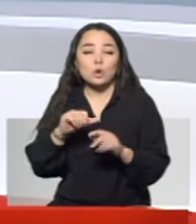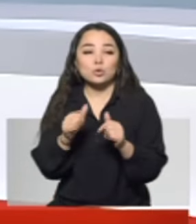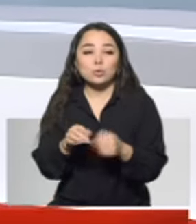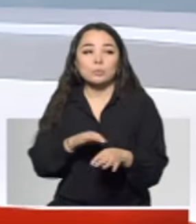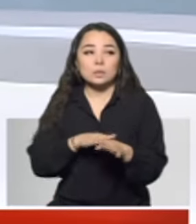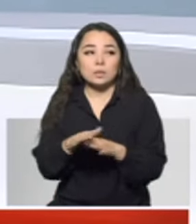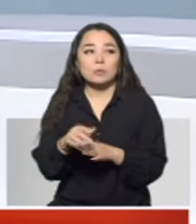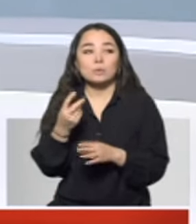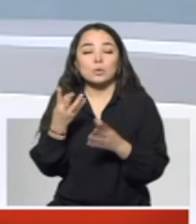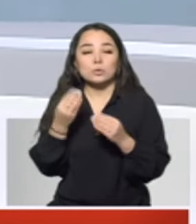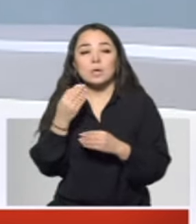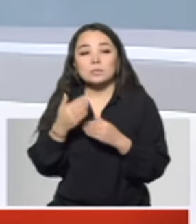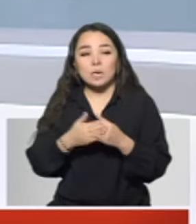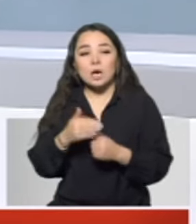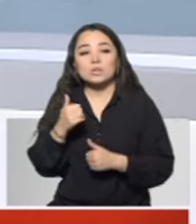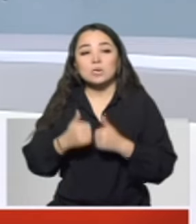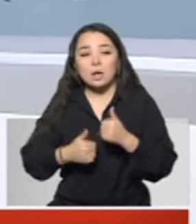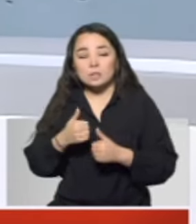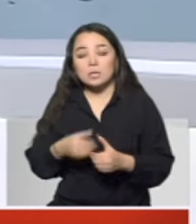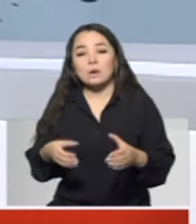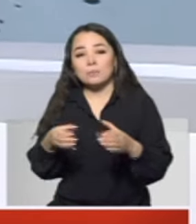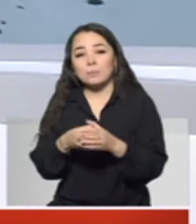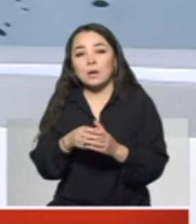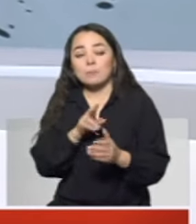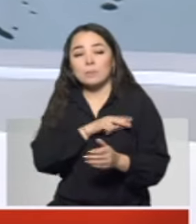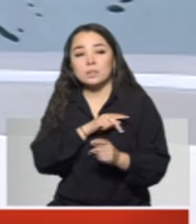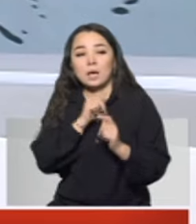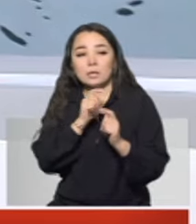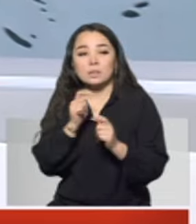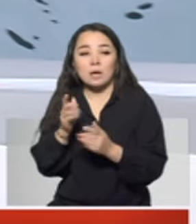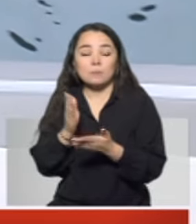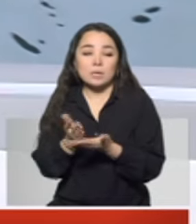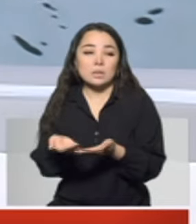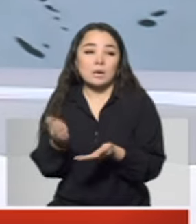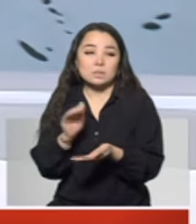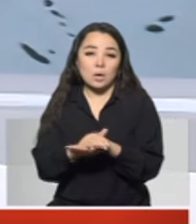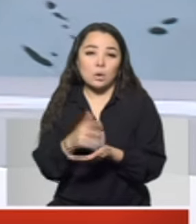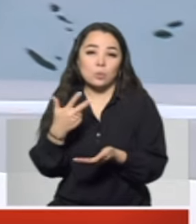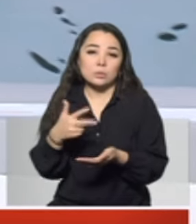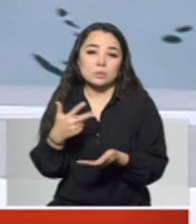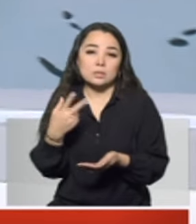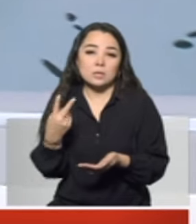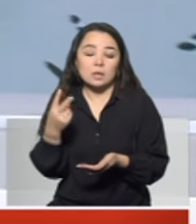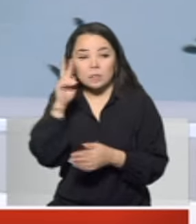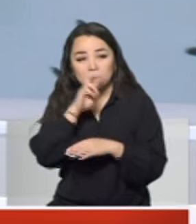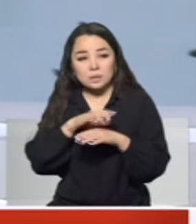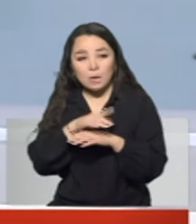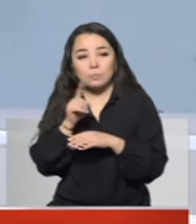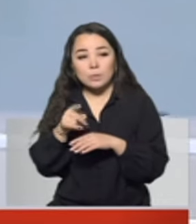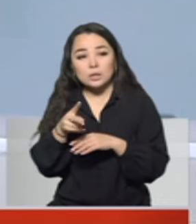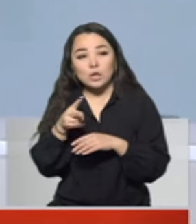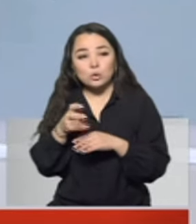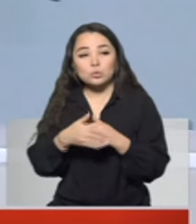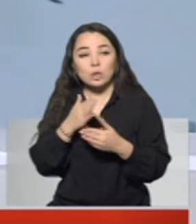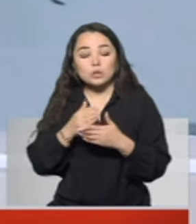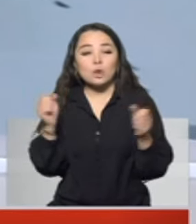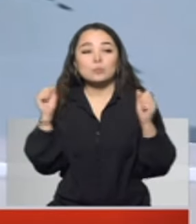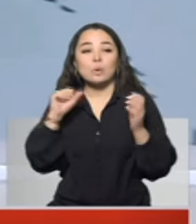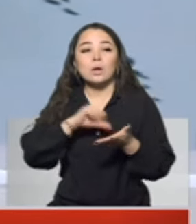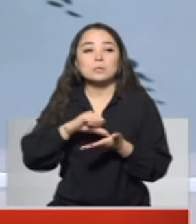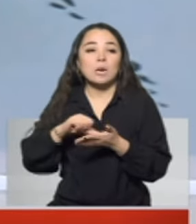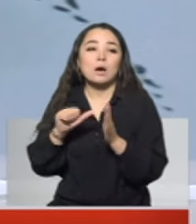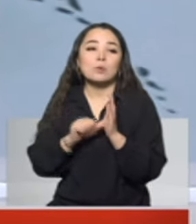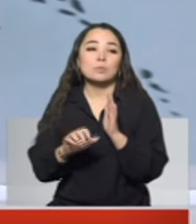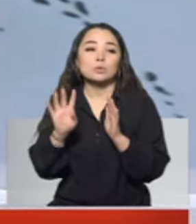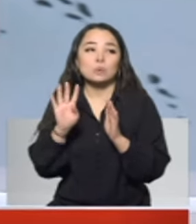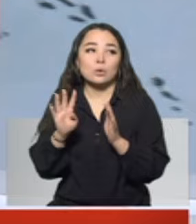Ұйымдастырушылар бірер күн бұрын жарыстың факелі мен медальдарын таныстырды. Додаға 32 елдің 1200-ге жуық спортшысы қатысып,